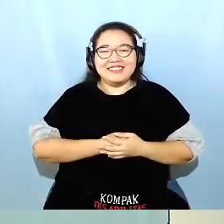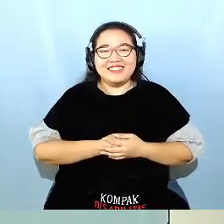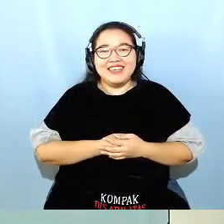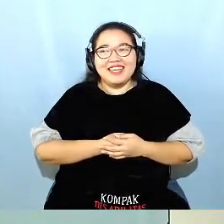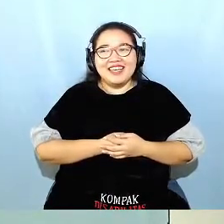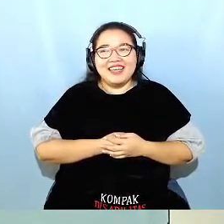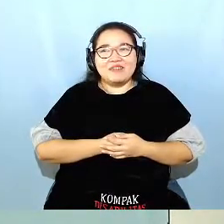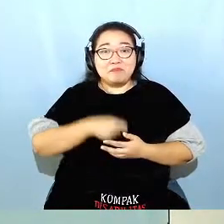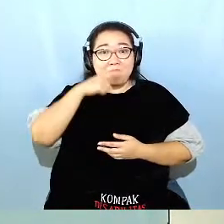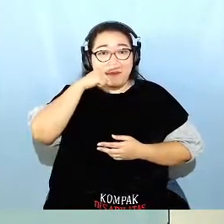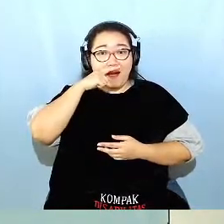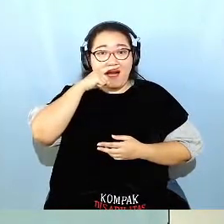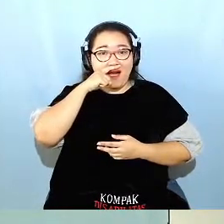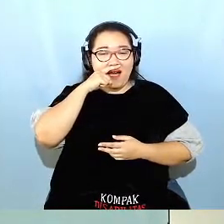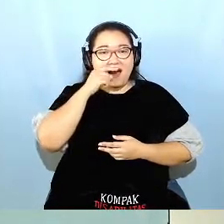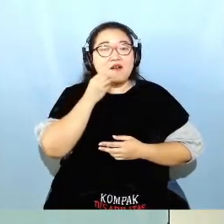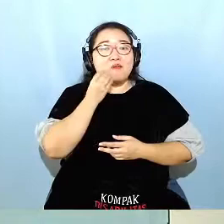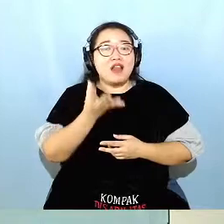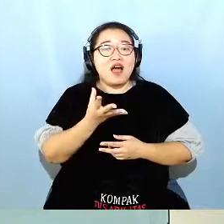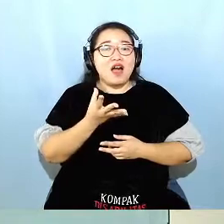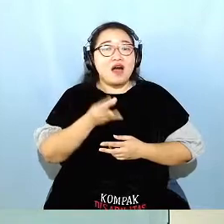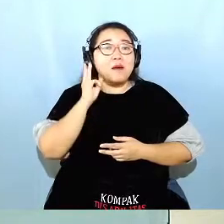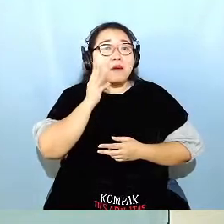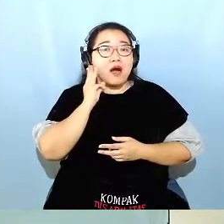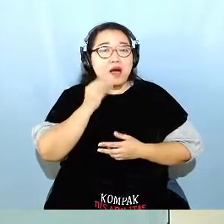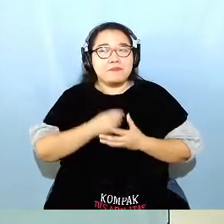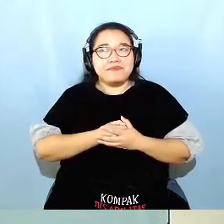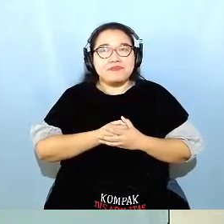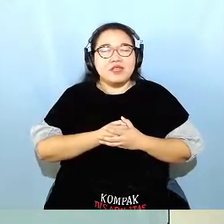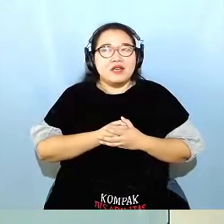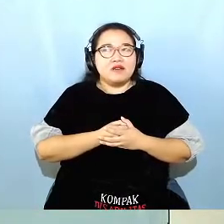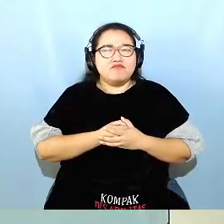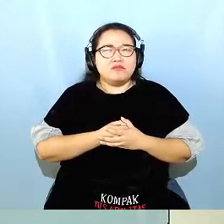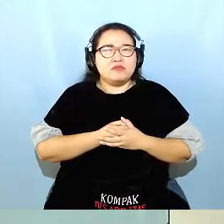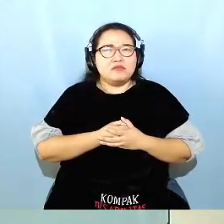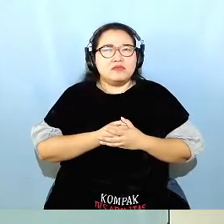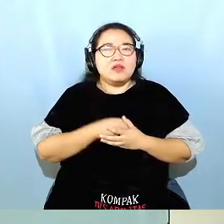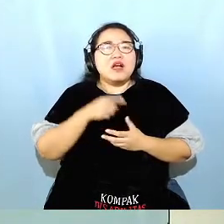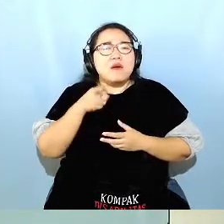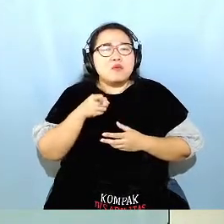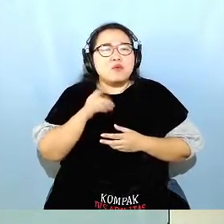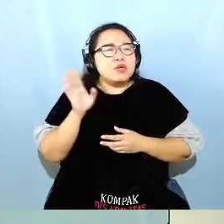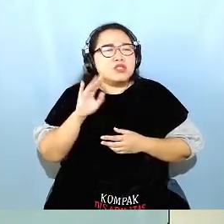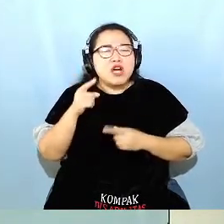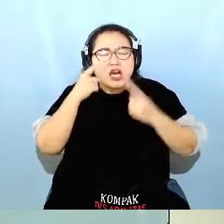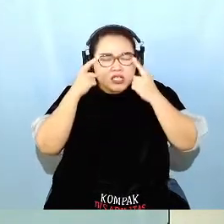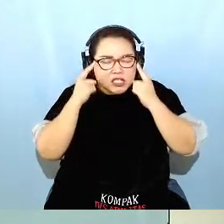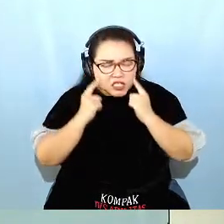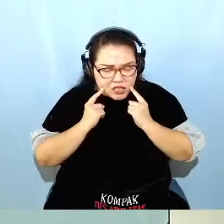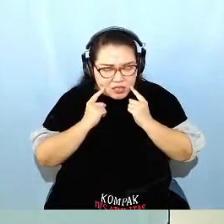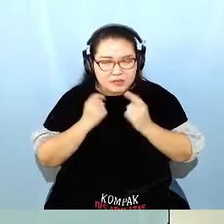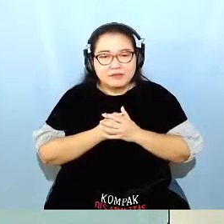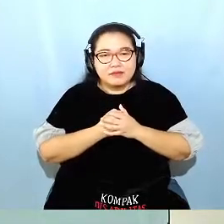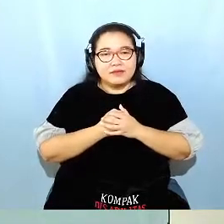apa sih? Itu Pak, peristiwa kemarin, ya sudahlah, lupakan. Ini kata-kata